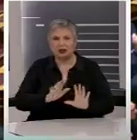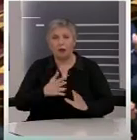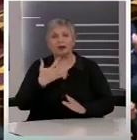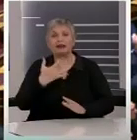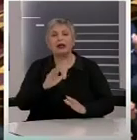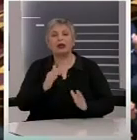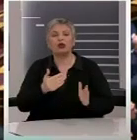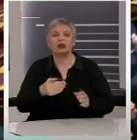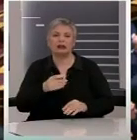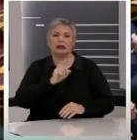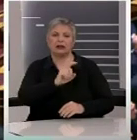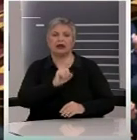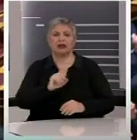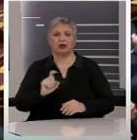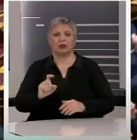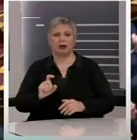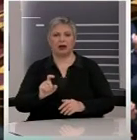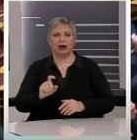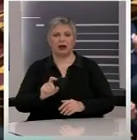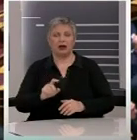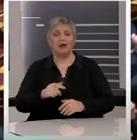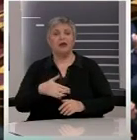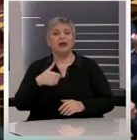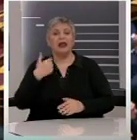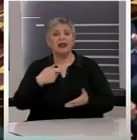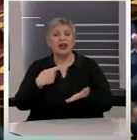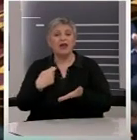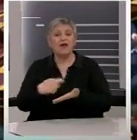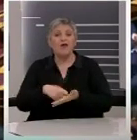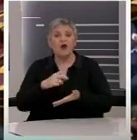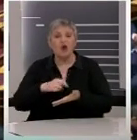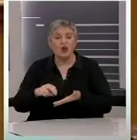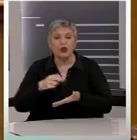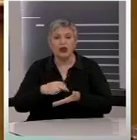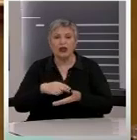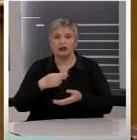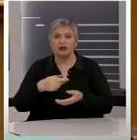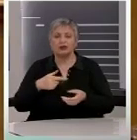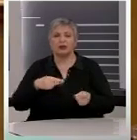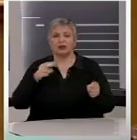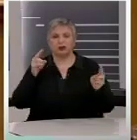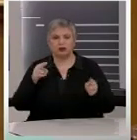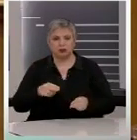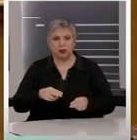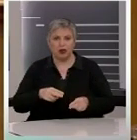Άρα ξέρουμε ότι στη φορολογία η πολιτική σας, ότι θα μειώσουμε τους φόρους